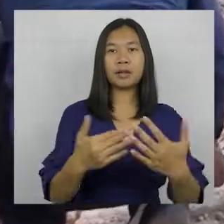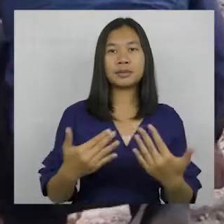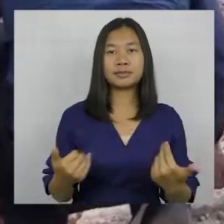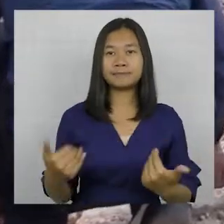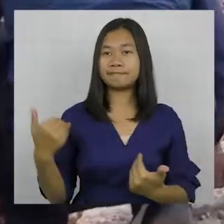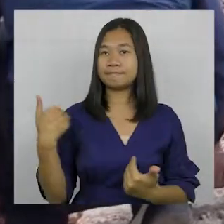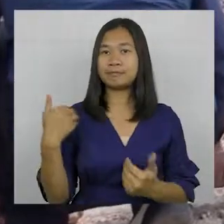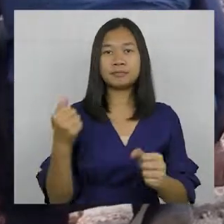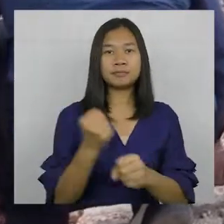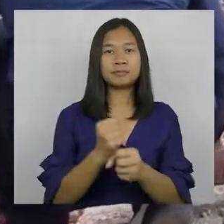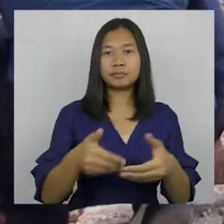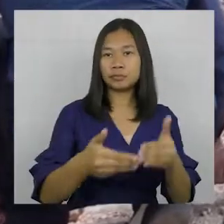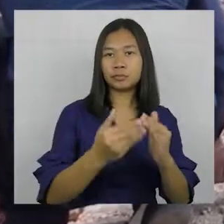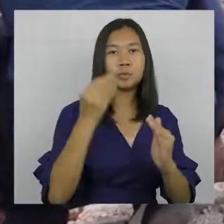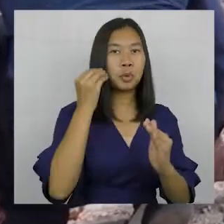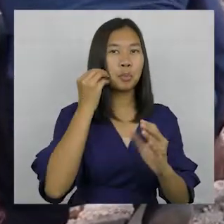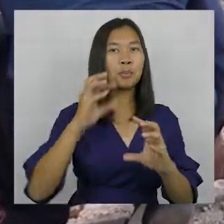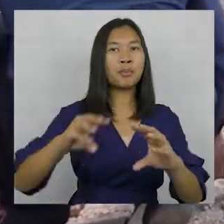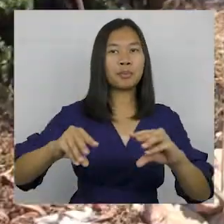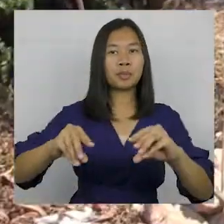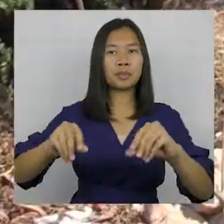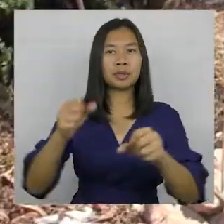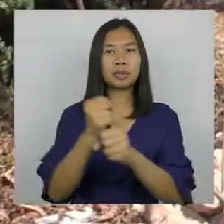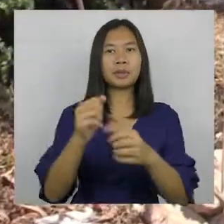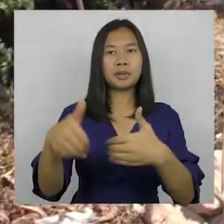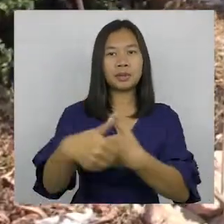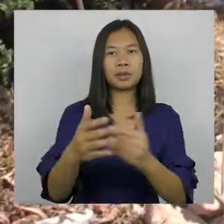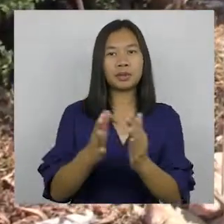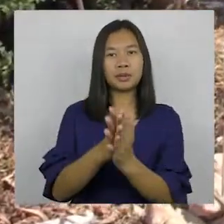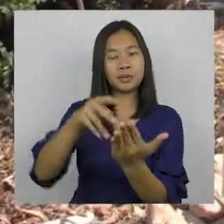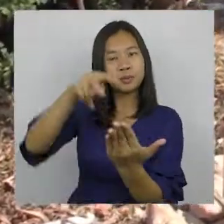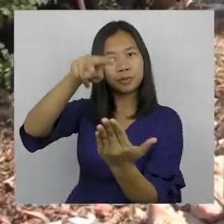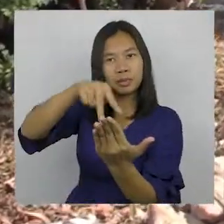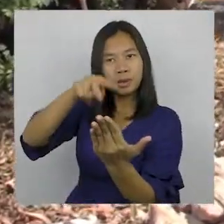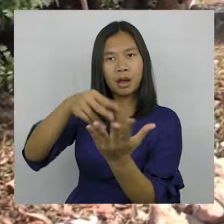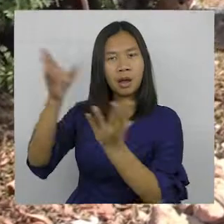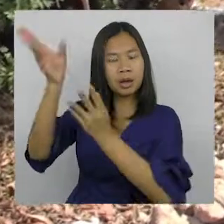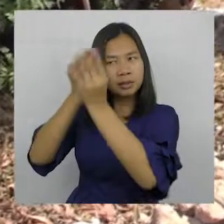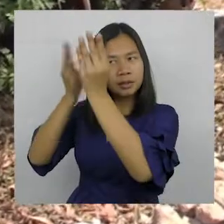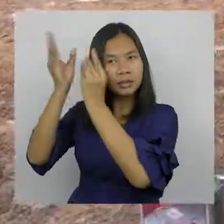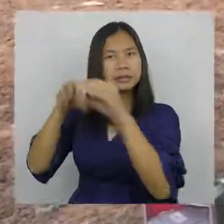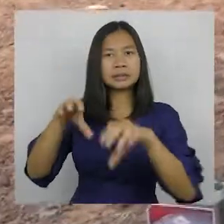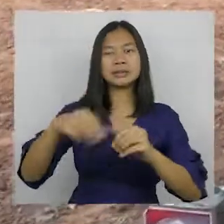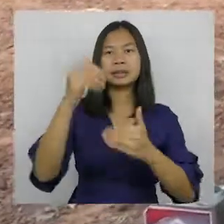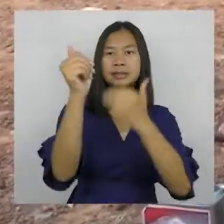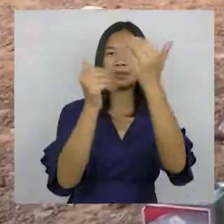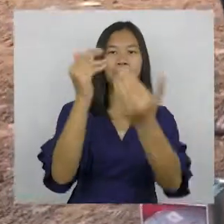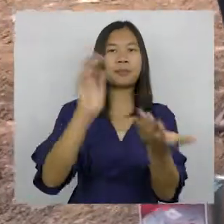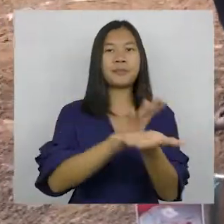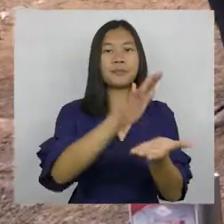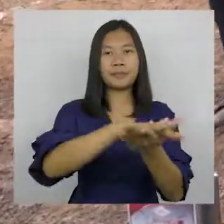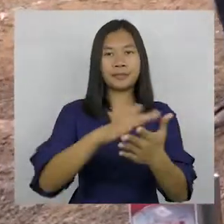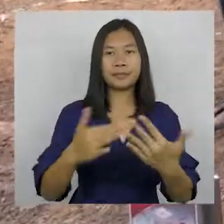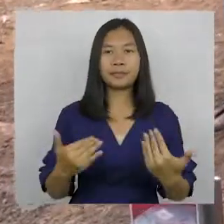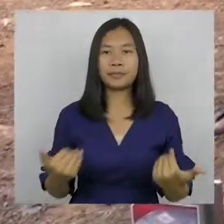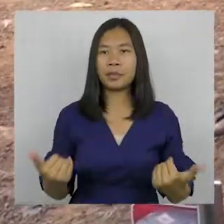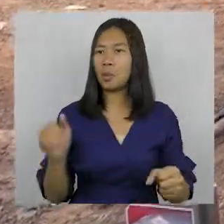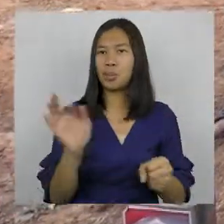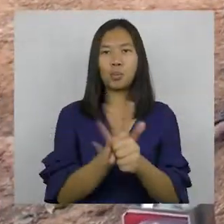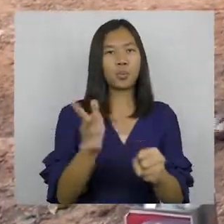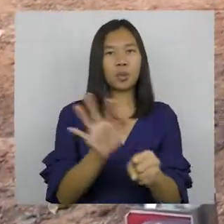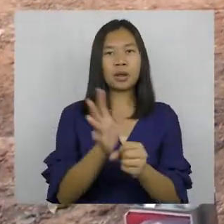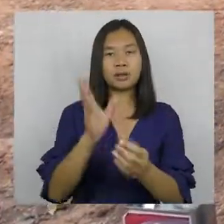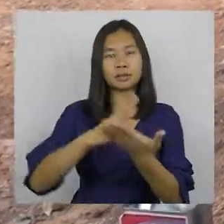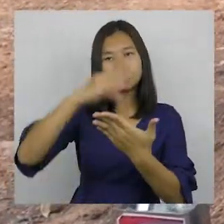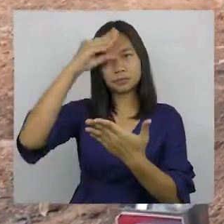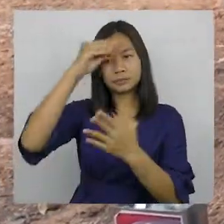งนี้ได้มีการสร้างบ้านดินเพื่อเป็นห้องสมุดหรือใช้เป็นสถานที่ในการศึกษาเรียนรู้หรือจัดกิจกรรมของโรงเรียนซึ่งปัจจุบันมีไม่เพียง